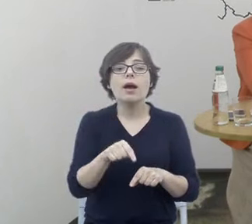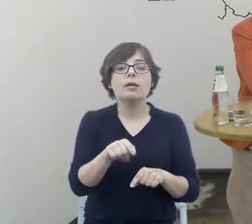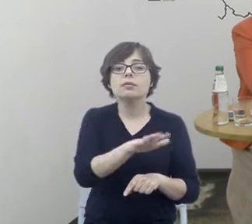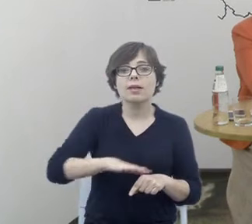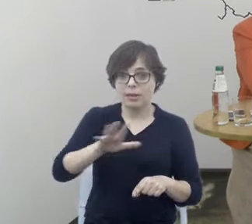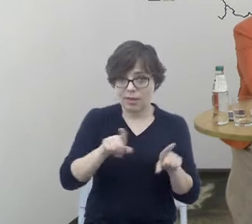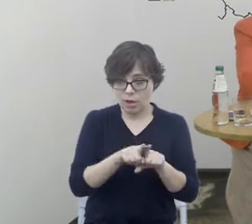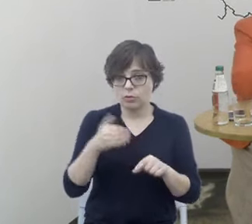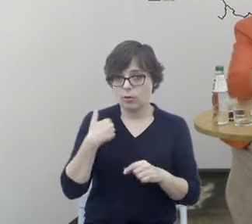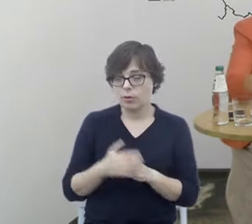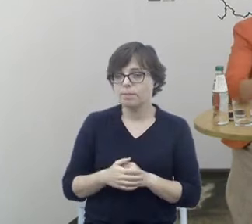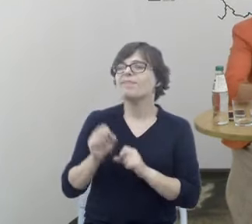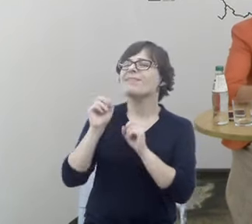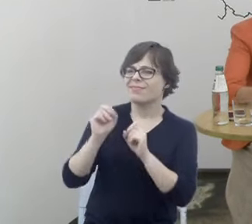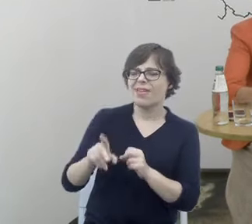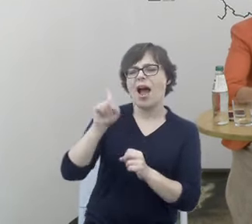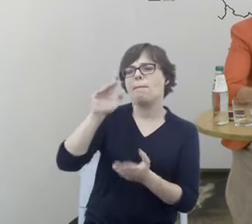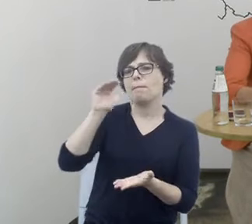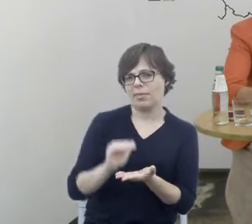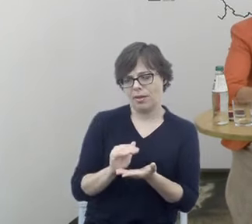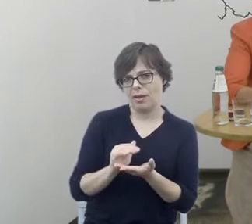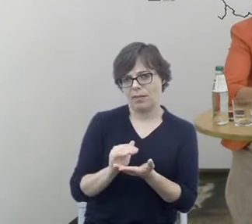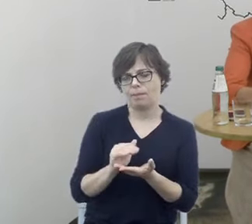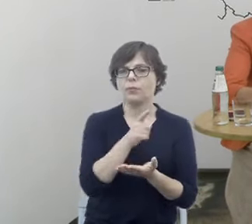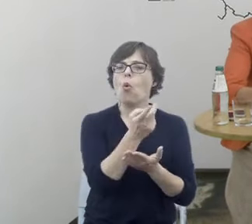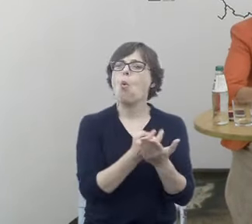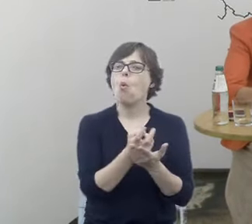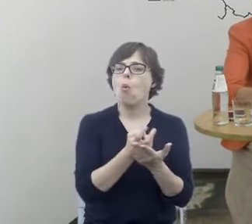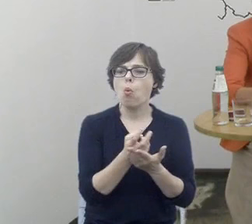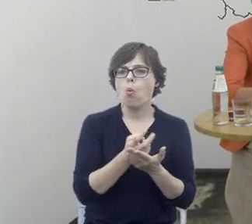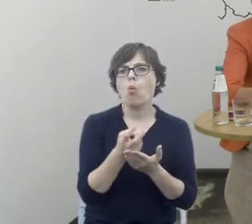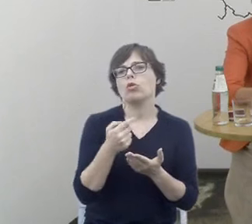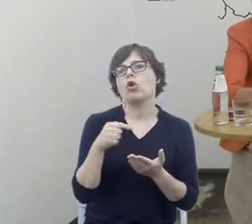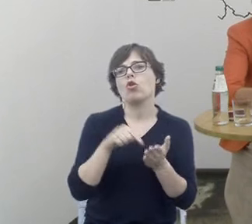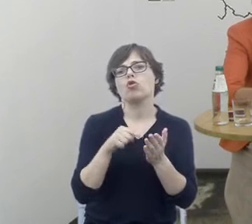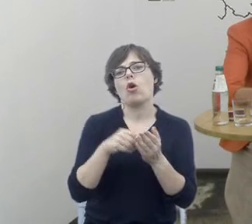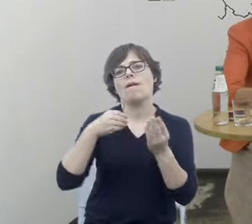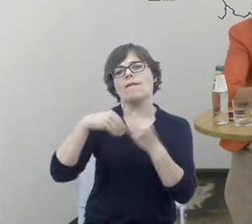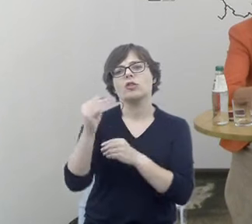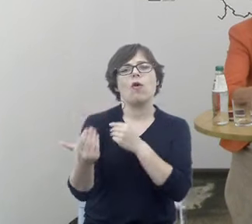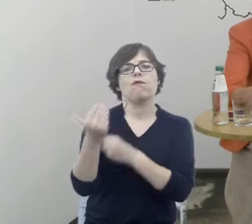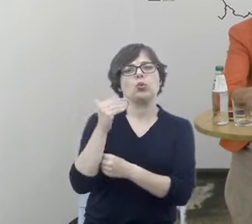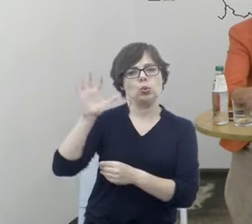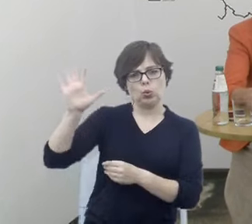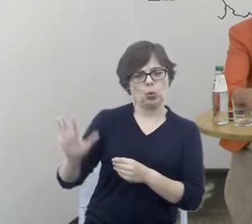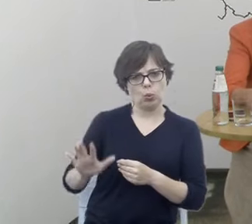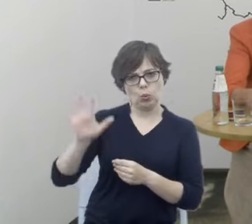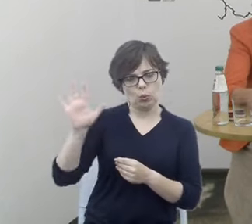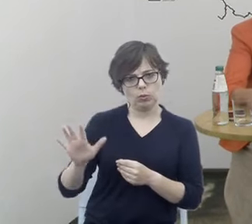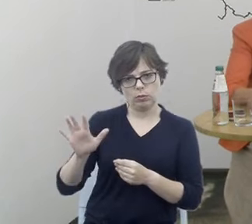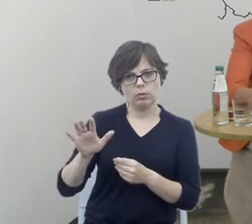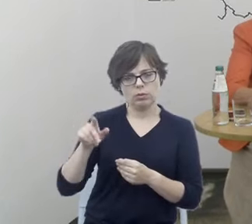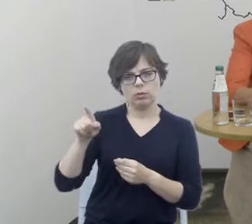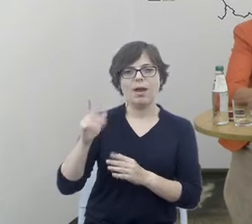terenów? Czy coś wiemy? Ale w mniejszej skali. Ta z lutego, to trzeba bardziej terenów dalej na wschód. Osadników na wojskowych,